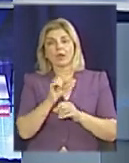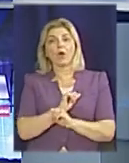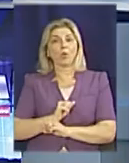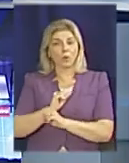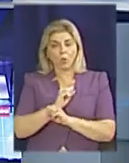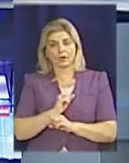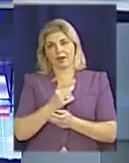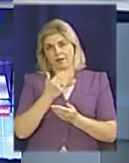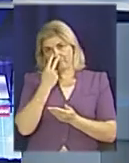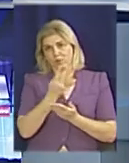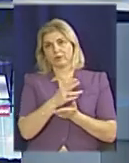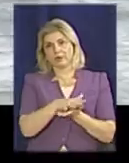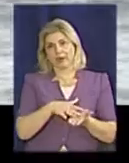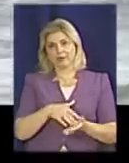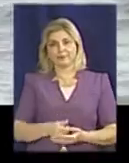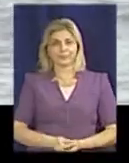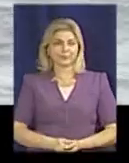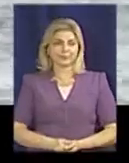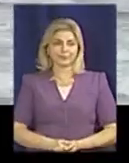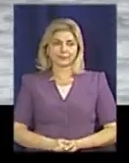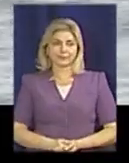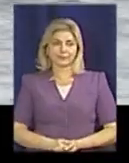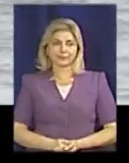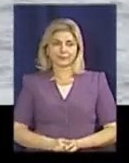у відеоматеріалі.